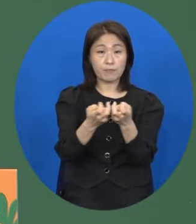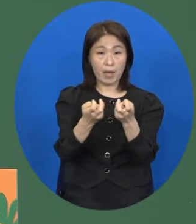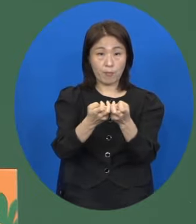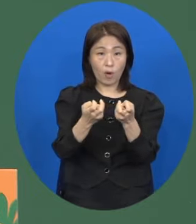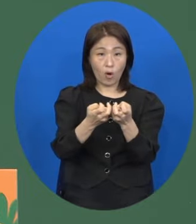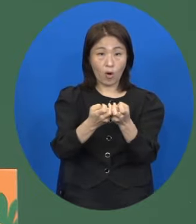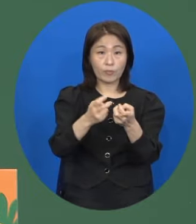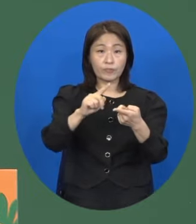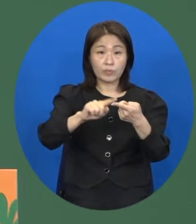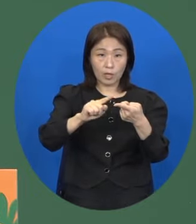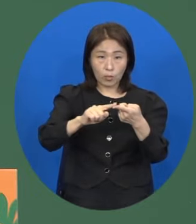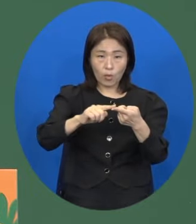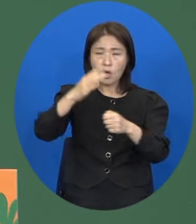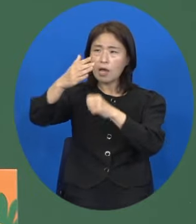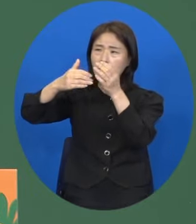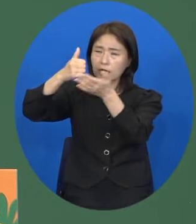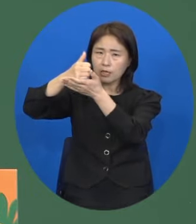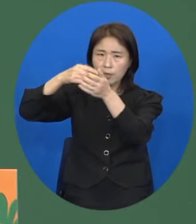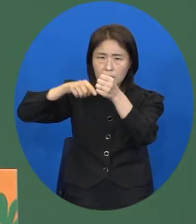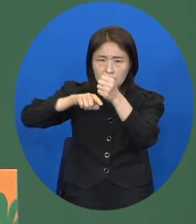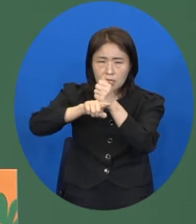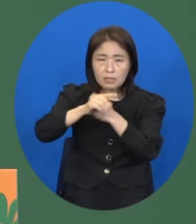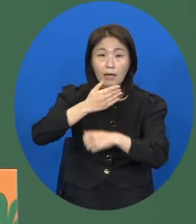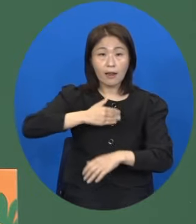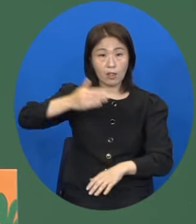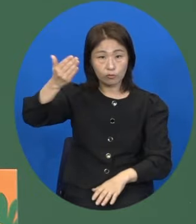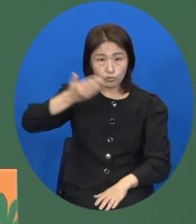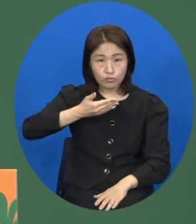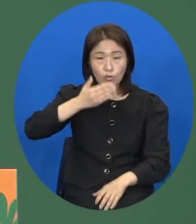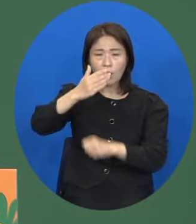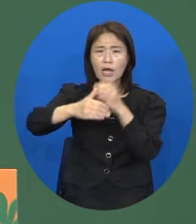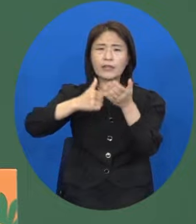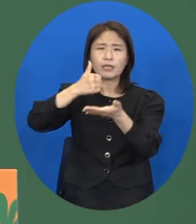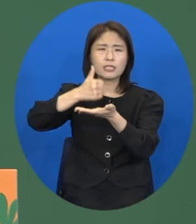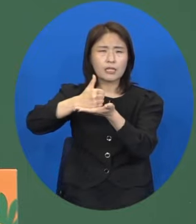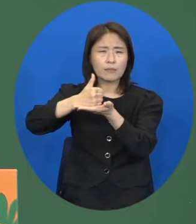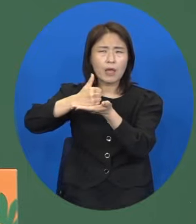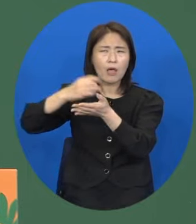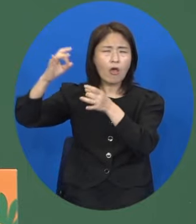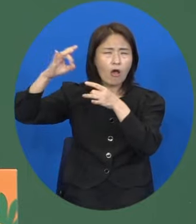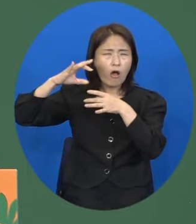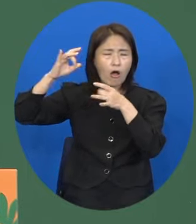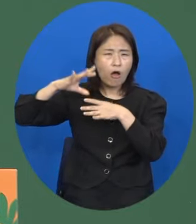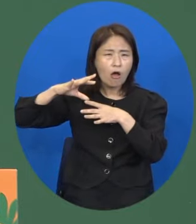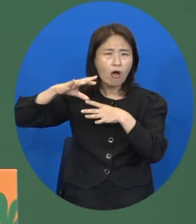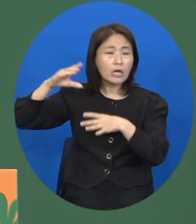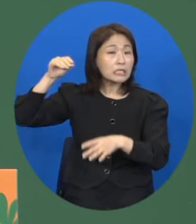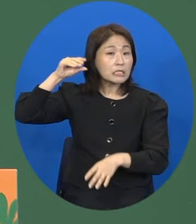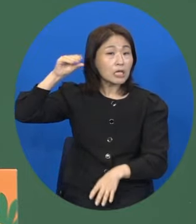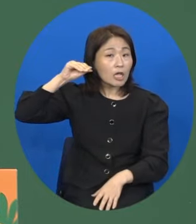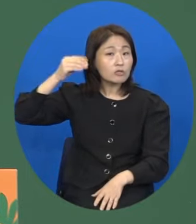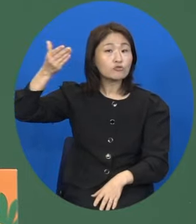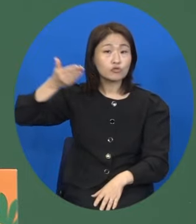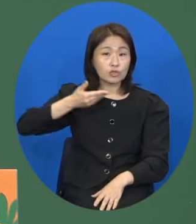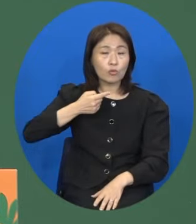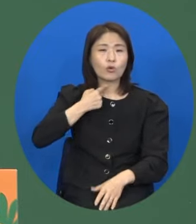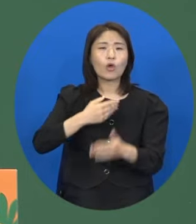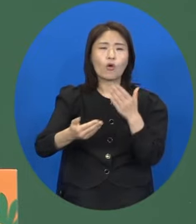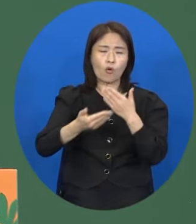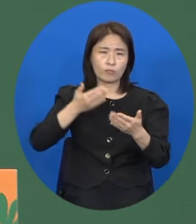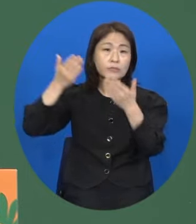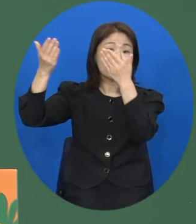여러분에게 하나님의 뜻 알려주시고 하나님 음성 들려주시고 경험케 해주십니다.